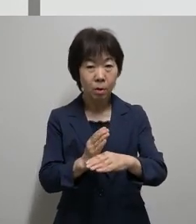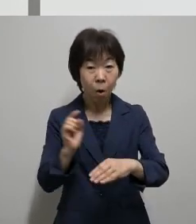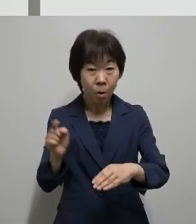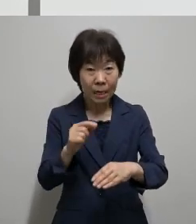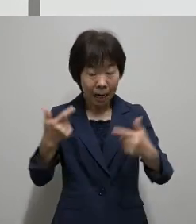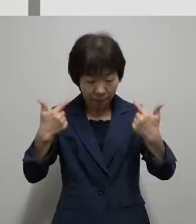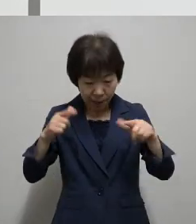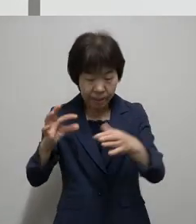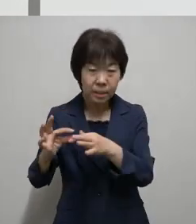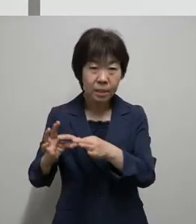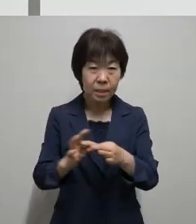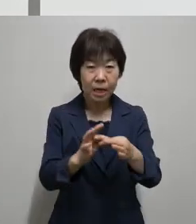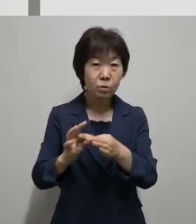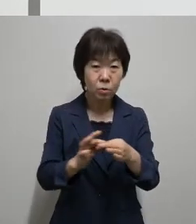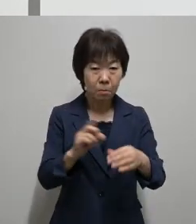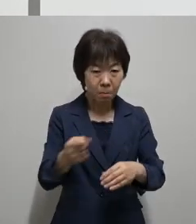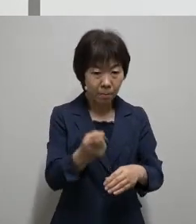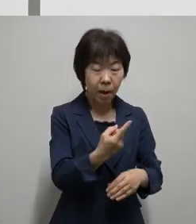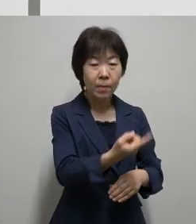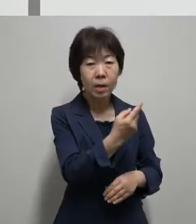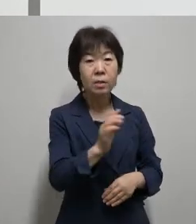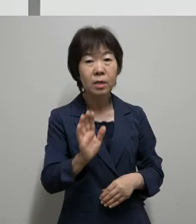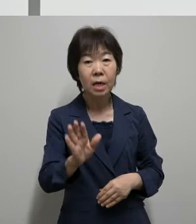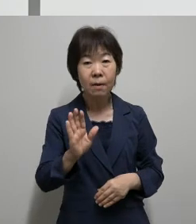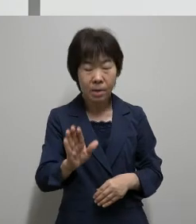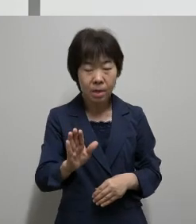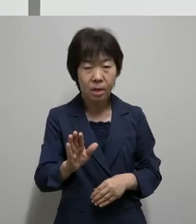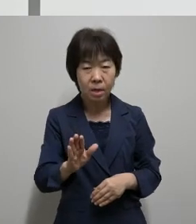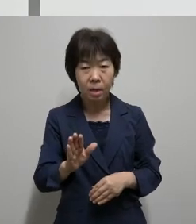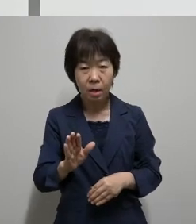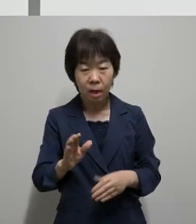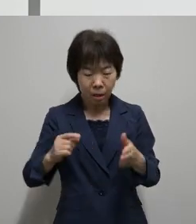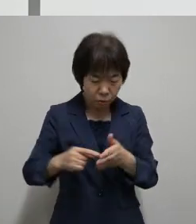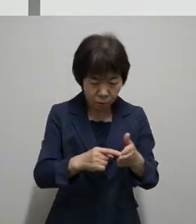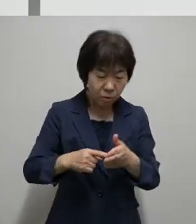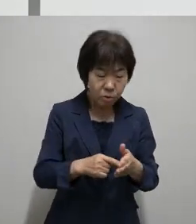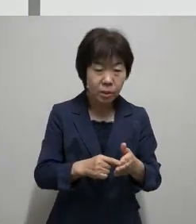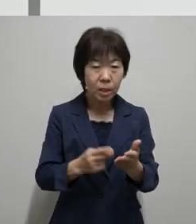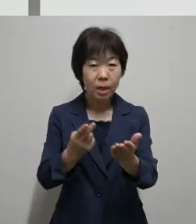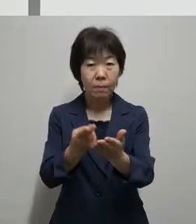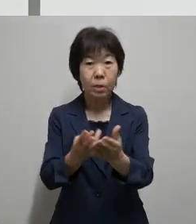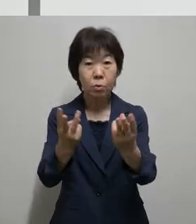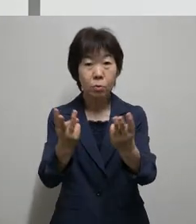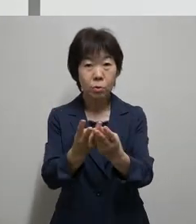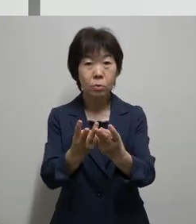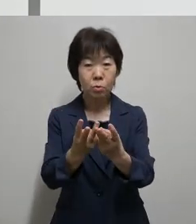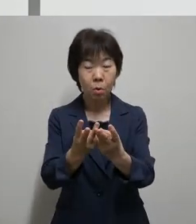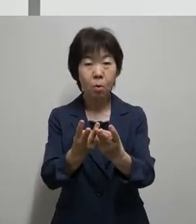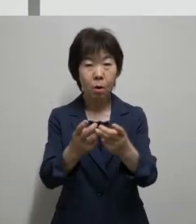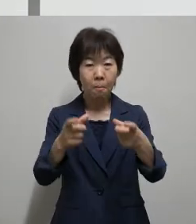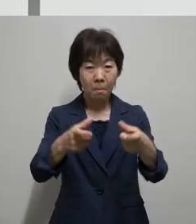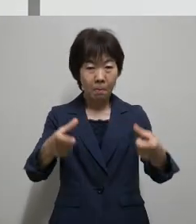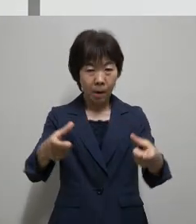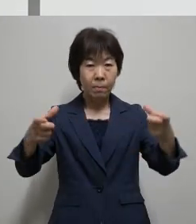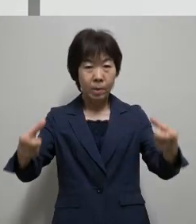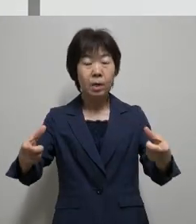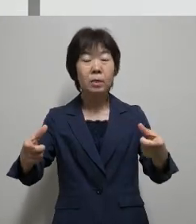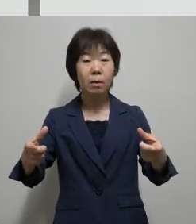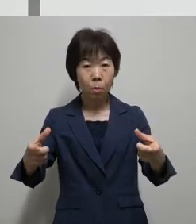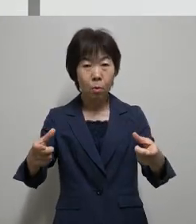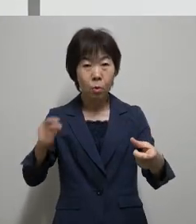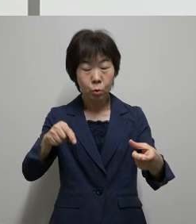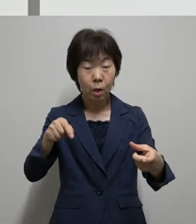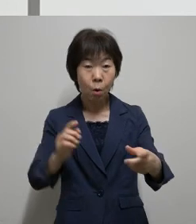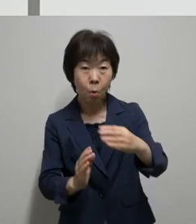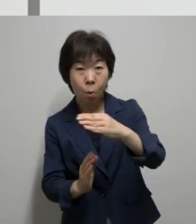らに日々継続するということになりますとどんなに努力をしてベッド数を一つ一つ積み上げていって